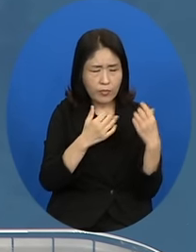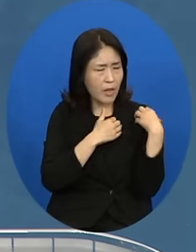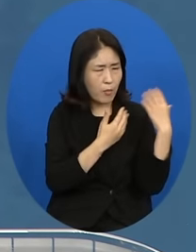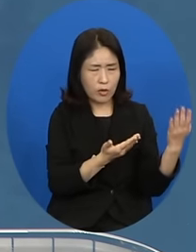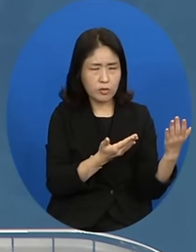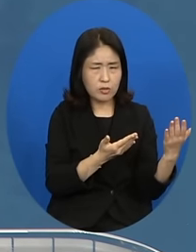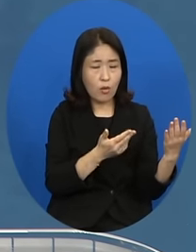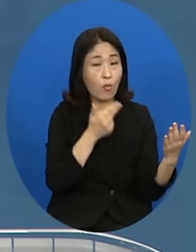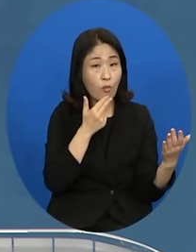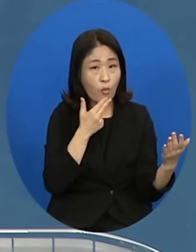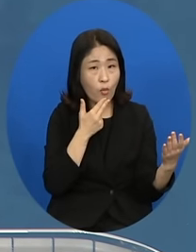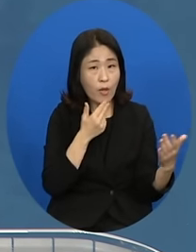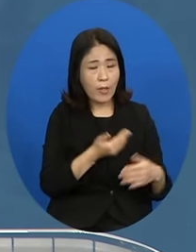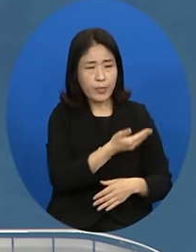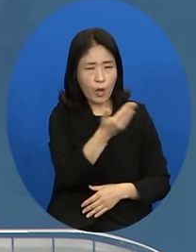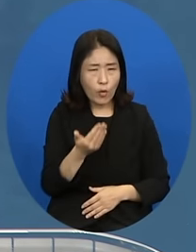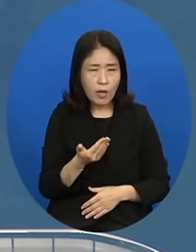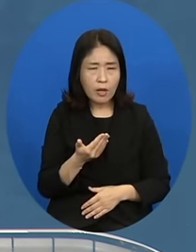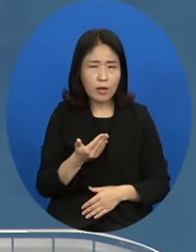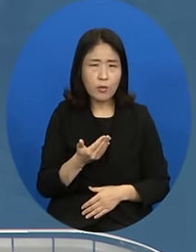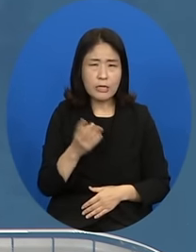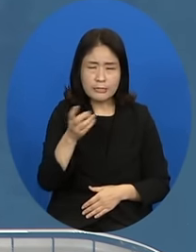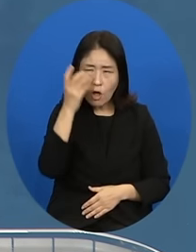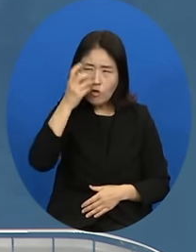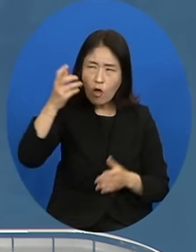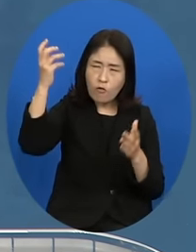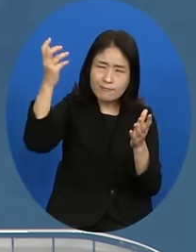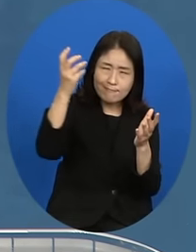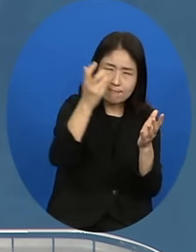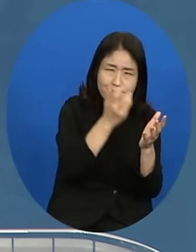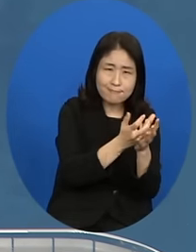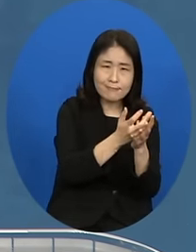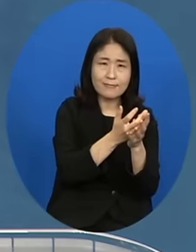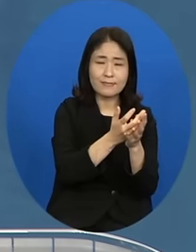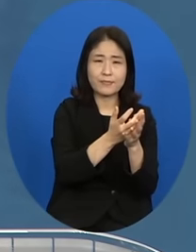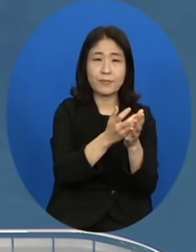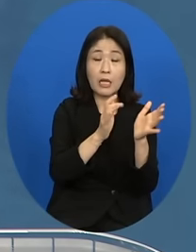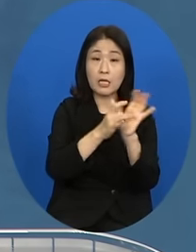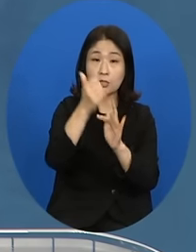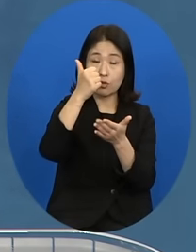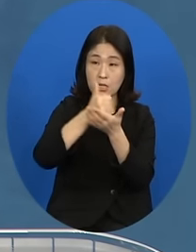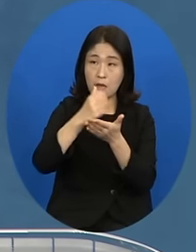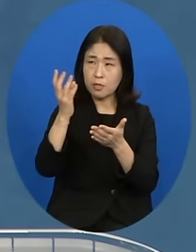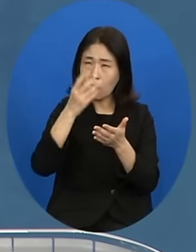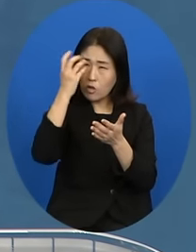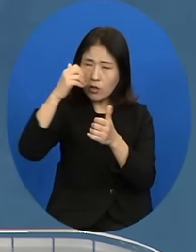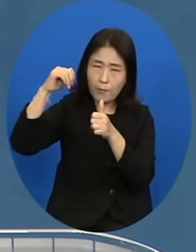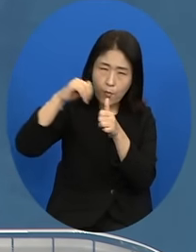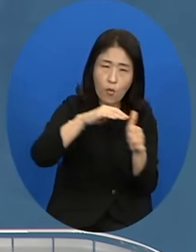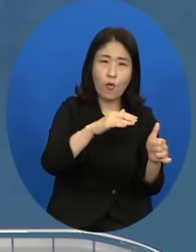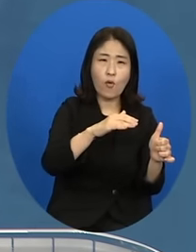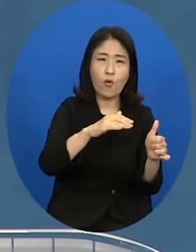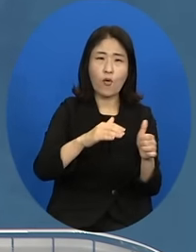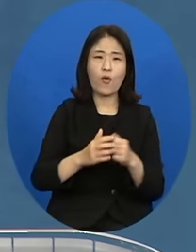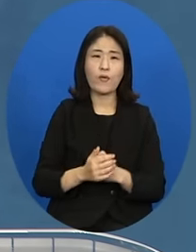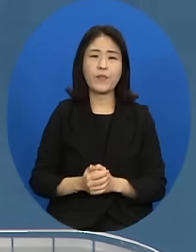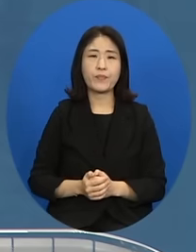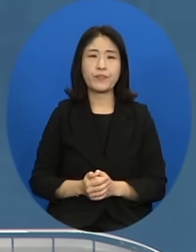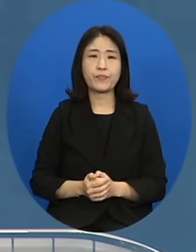버려두지 아니하고 너희에게로 오리라. 그리고 예수님은 성령님을 보내주셨습니다. 그래서